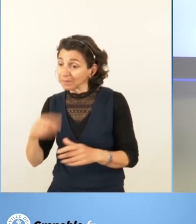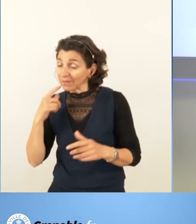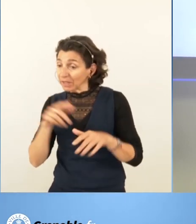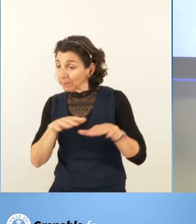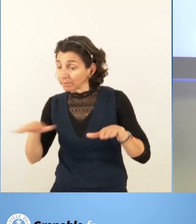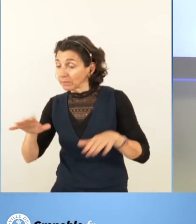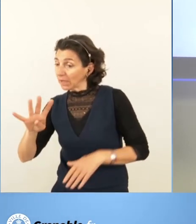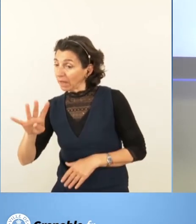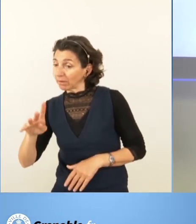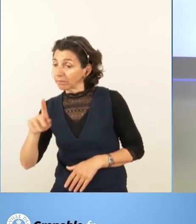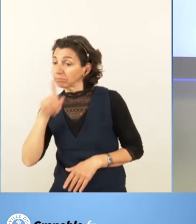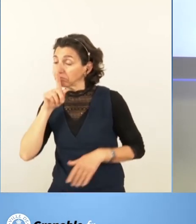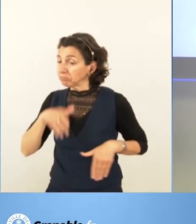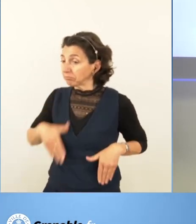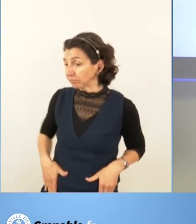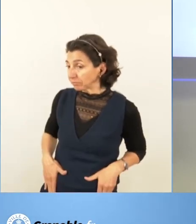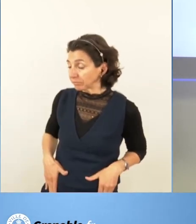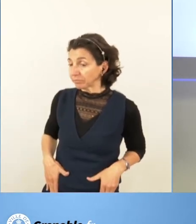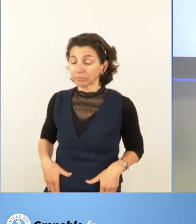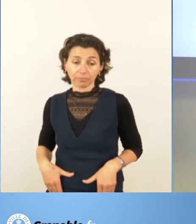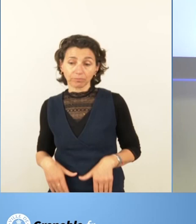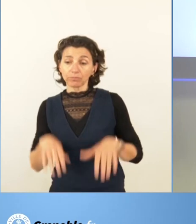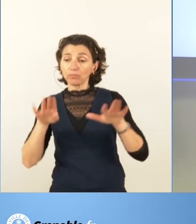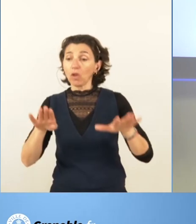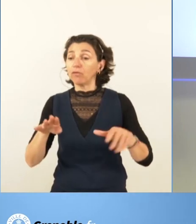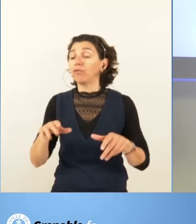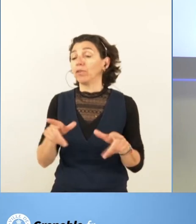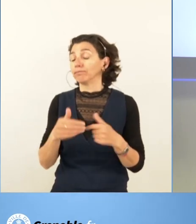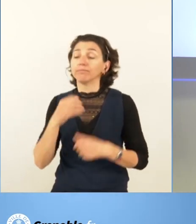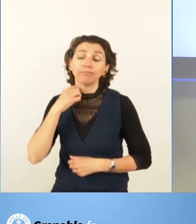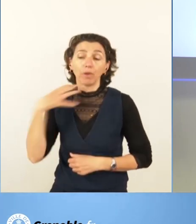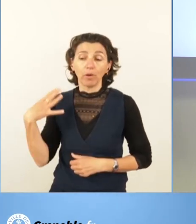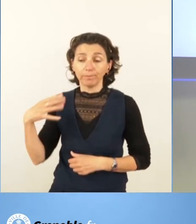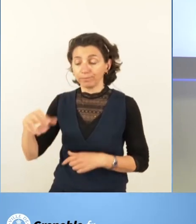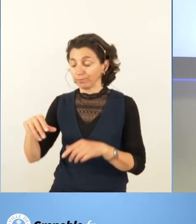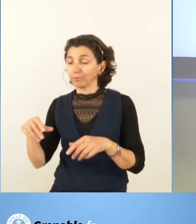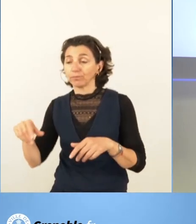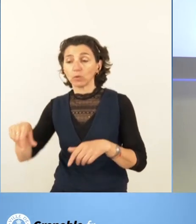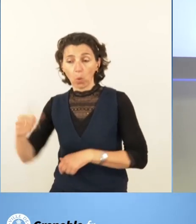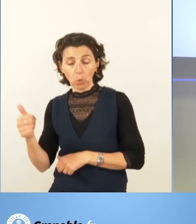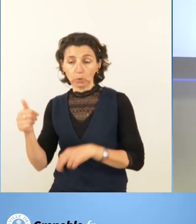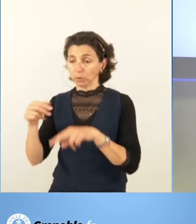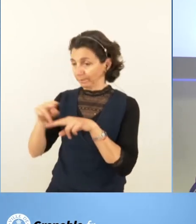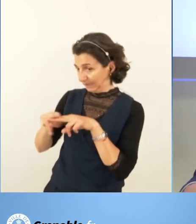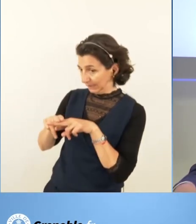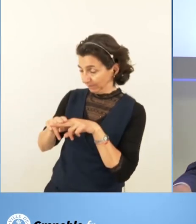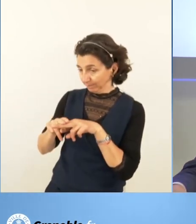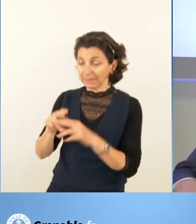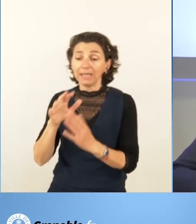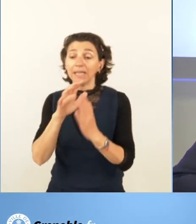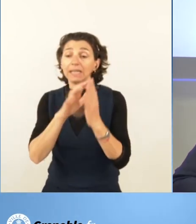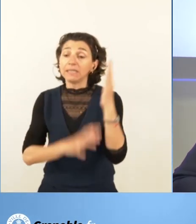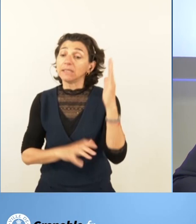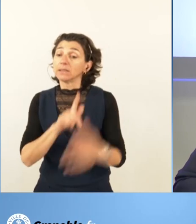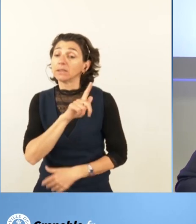abstentions 9 bulletins blancs 11 bulletins nuls et donc la liste GECK est